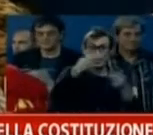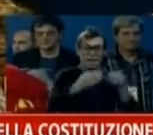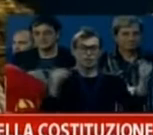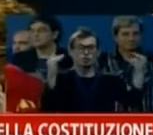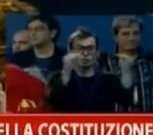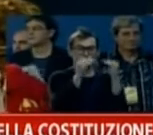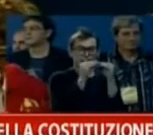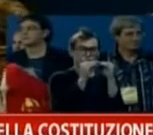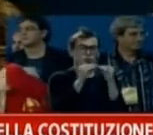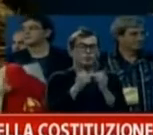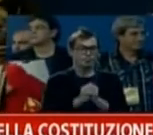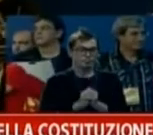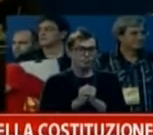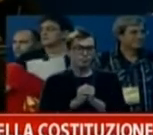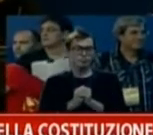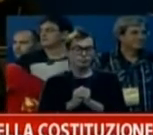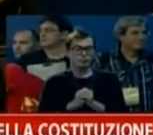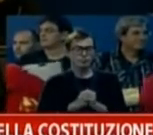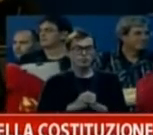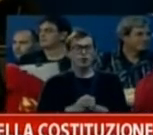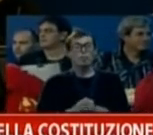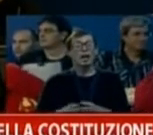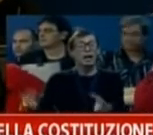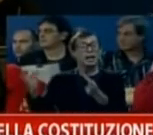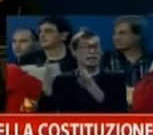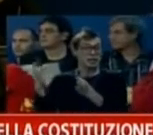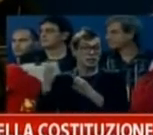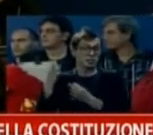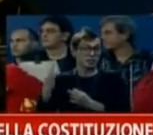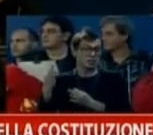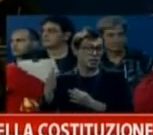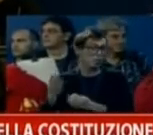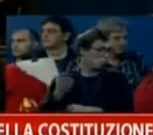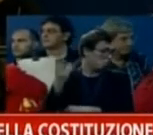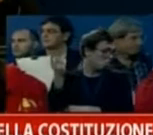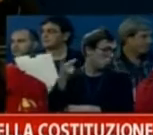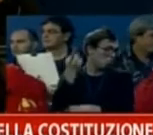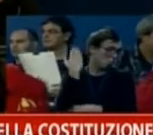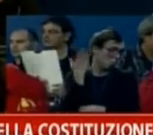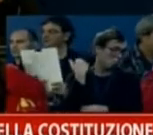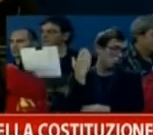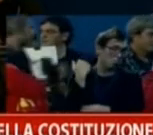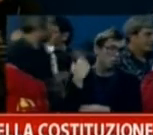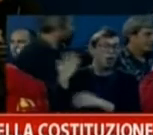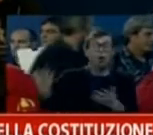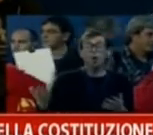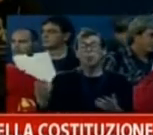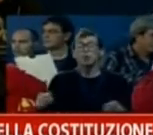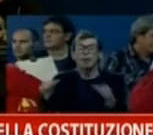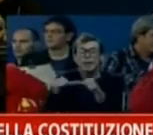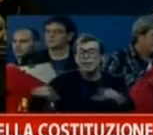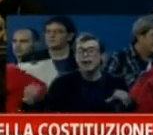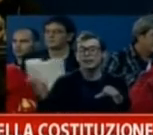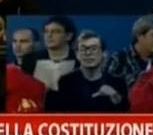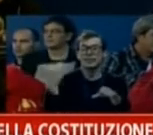state ascoltate né le critiche del merito né la richiesta elementare, ma voi state